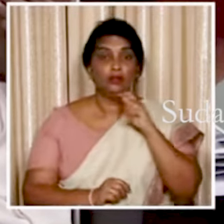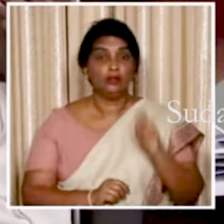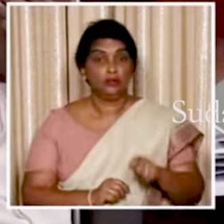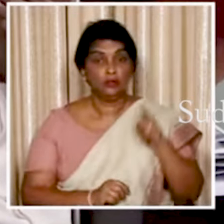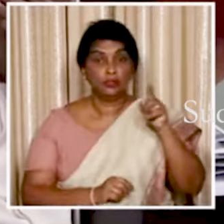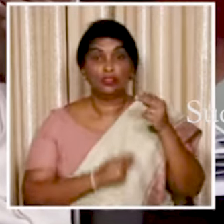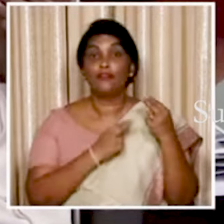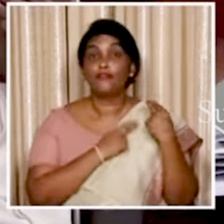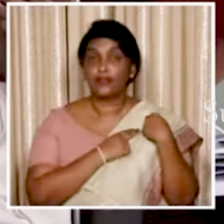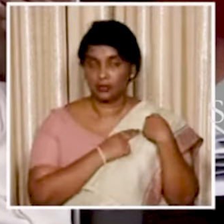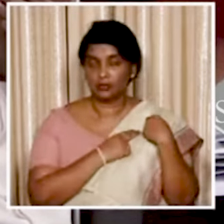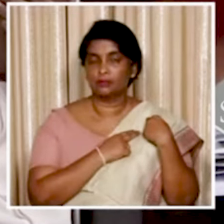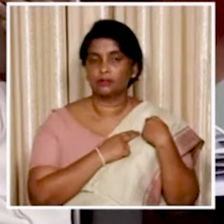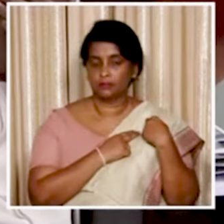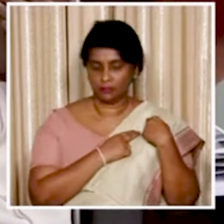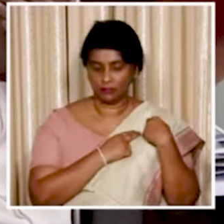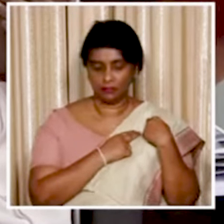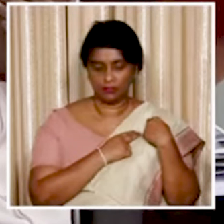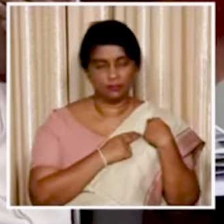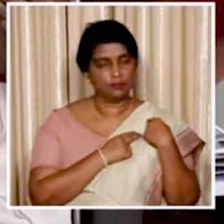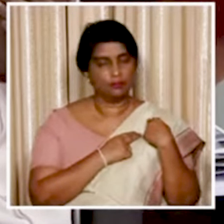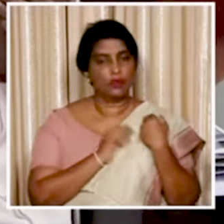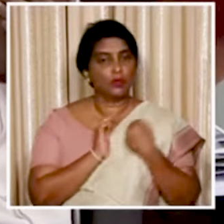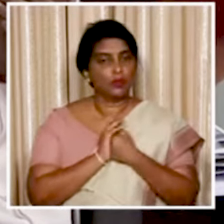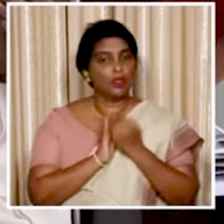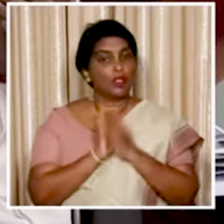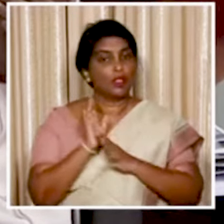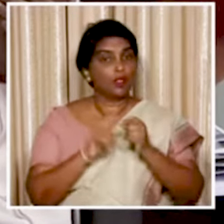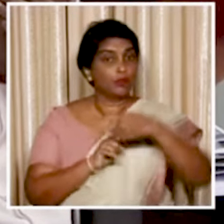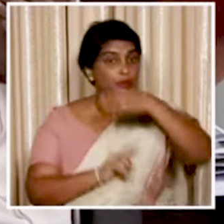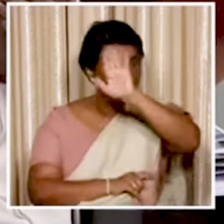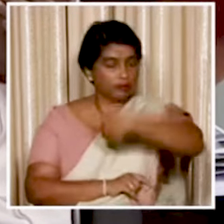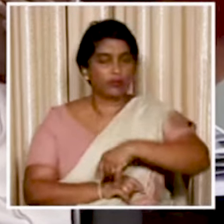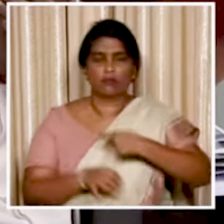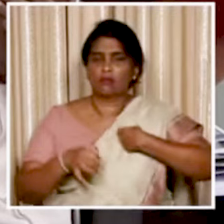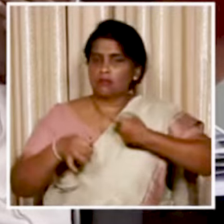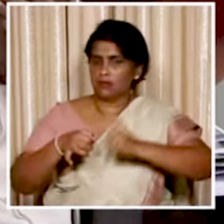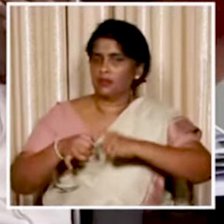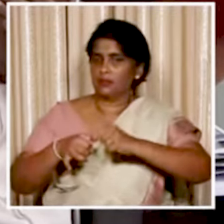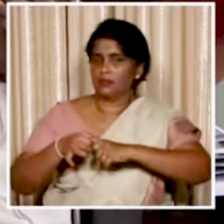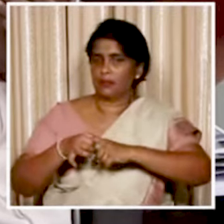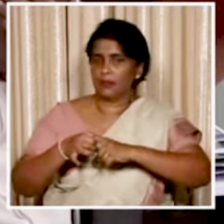විදේශකාරවරයාට වගකීමක් තිබ්බා ගරු ඇමතිතුමාව ගෙන්නලා අහන්න